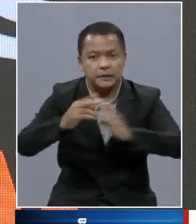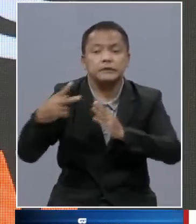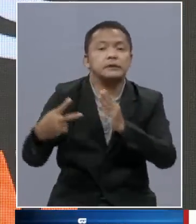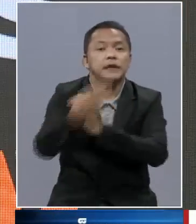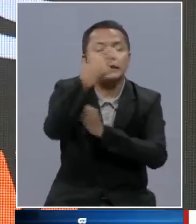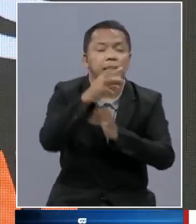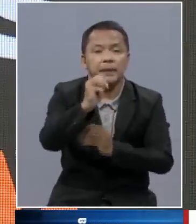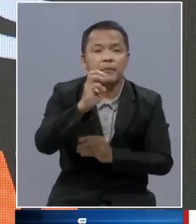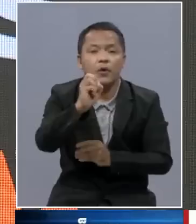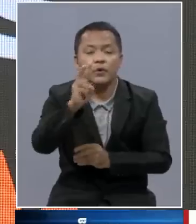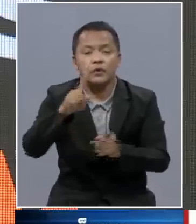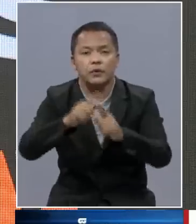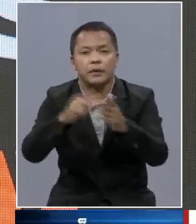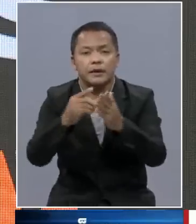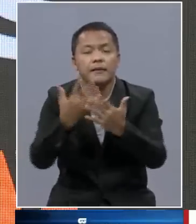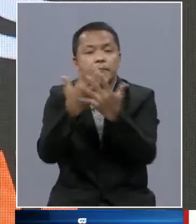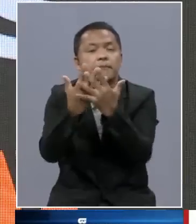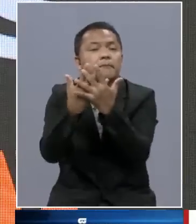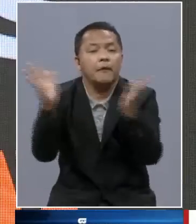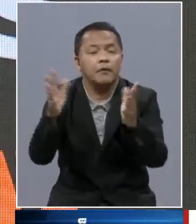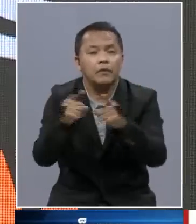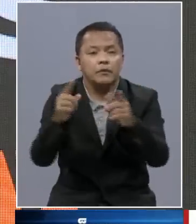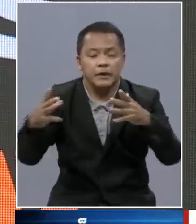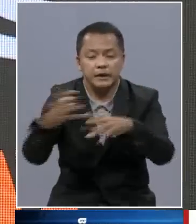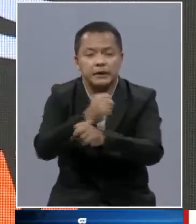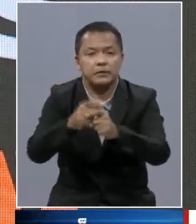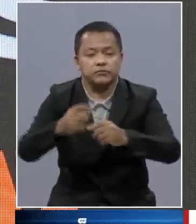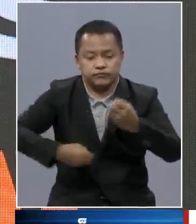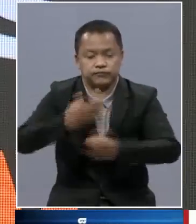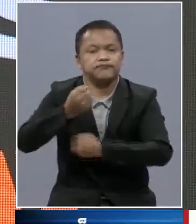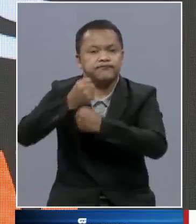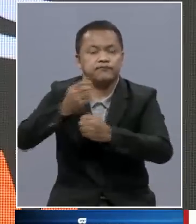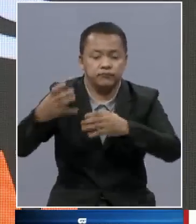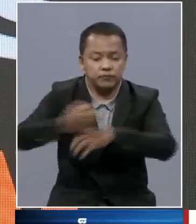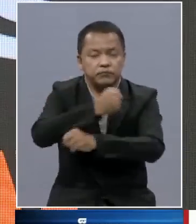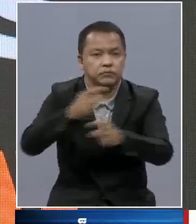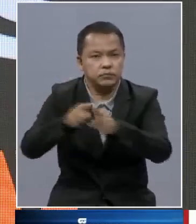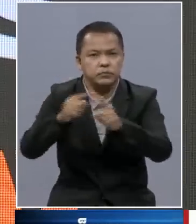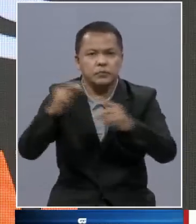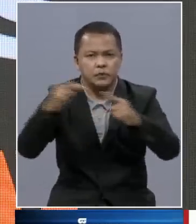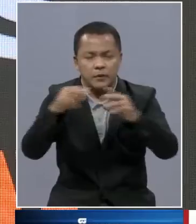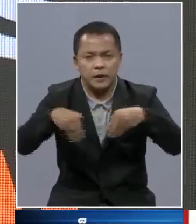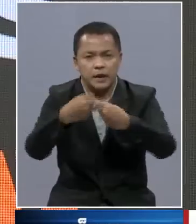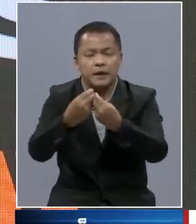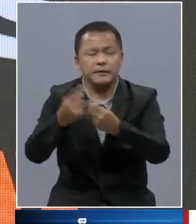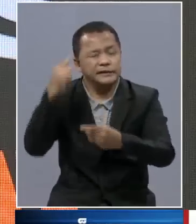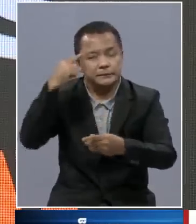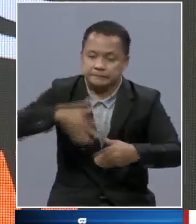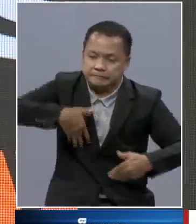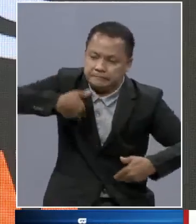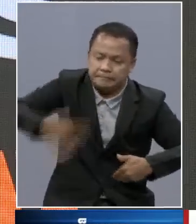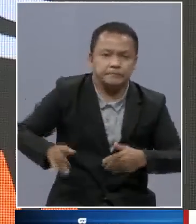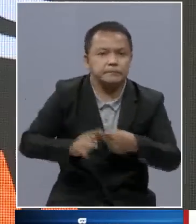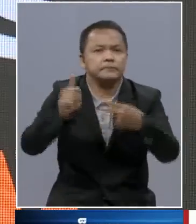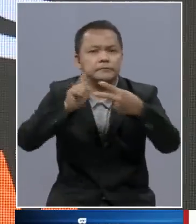ออกไปจาก MOU ก็คือการนิรโทษกรรมคดีเกี่ยวกับการแสดงออกทางการเมืองอันนี้เนี่ยเป็นประเด็นที่ทำให้คุณปิยบุตรไม่พอใจม